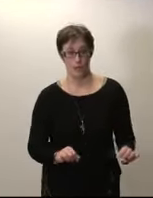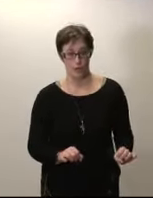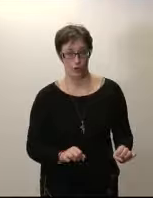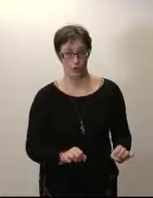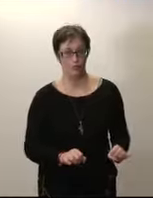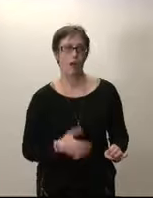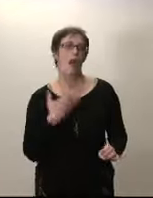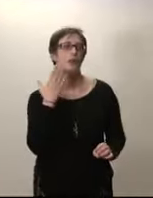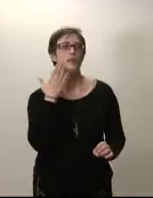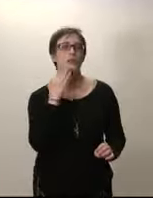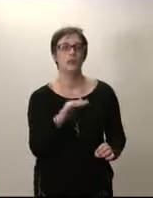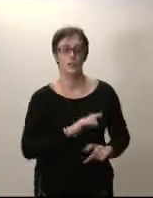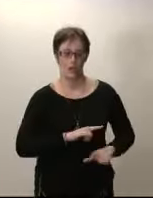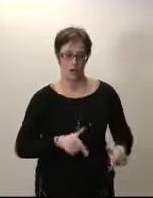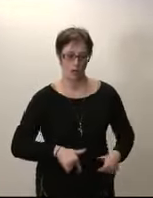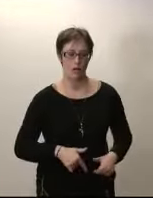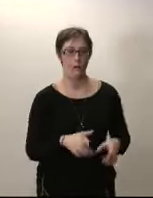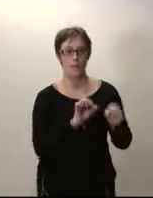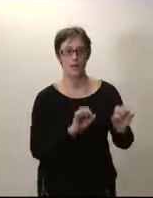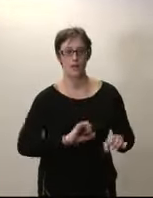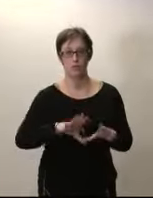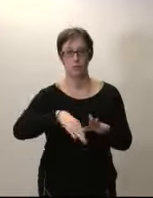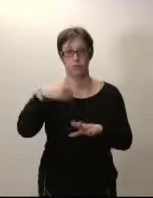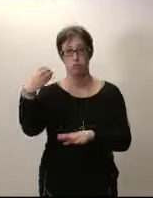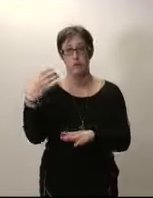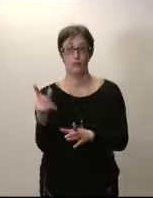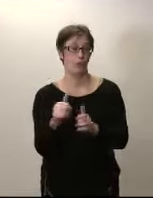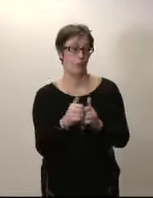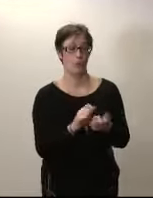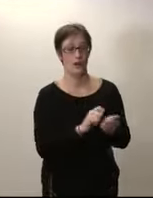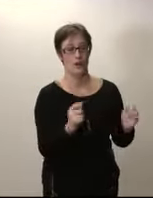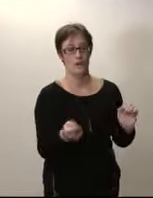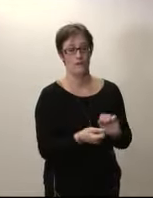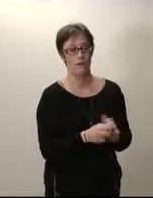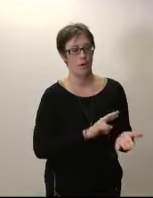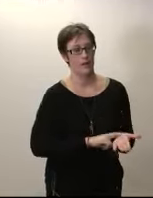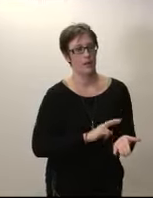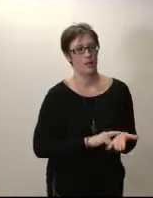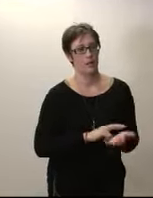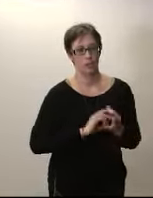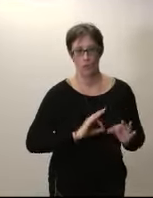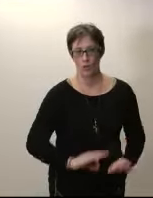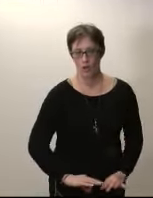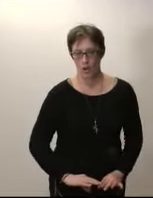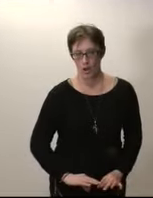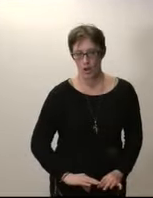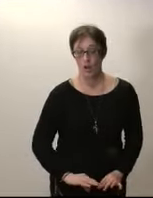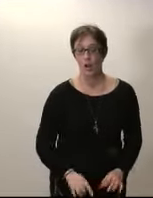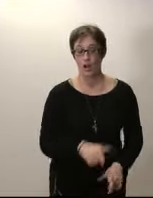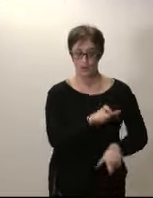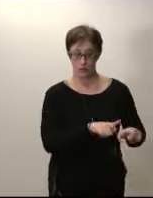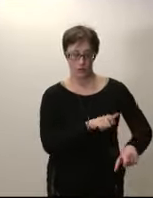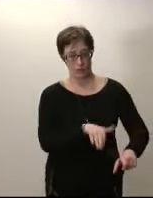externalisé aussi le ménage dans les écoles, c'est bien pour faire suite à la réforme des rythmes scolaires et une volonté de nos agents, de nos ATSEM,